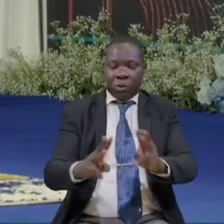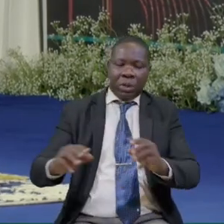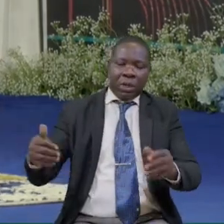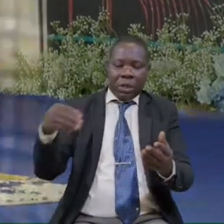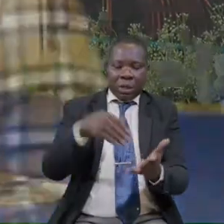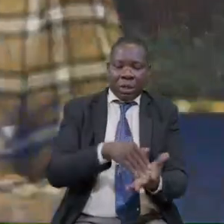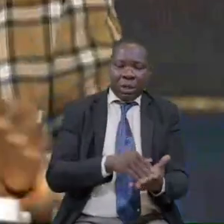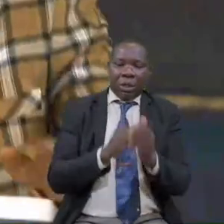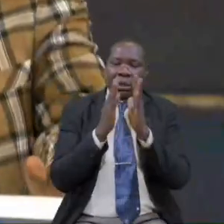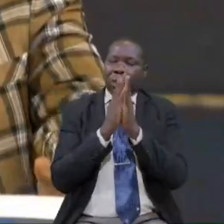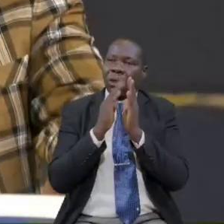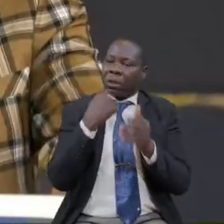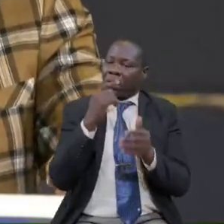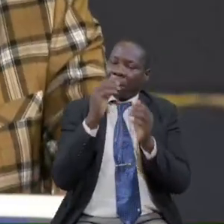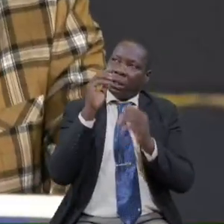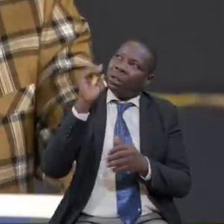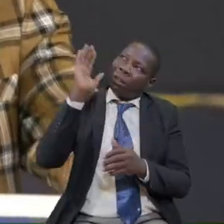Seigneur.